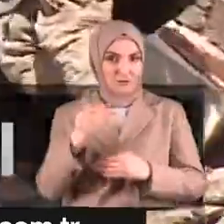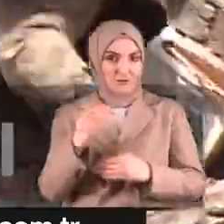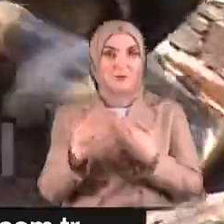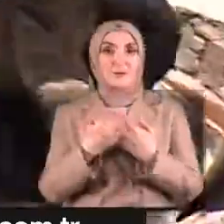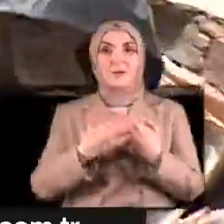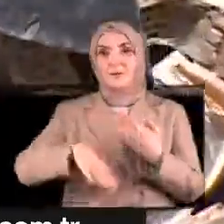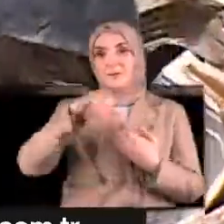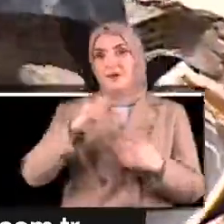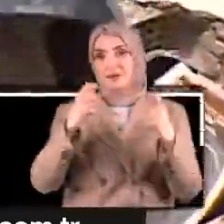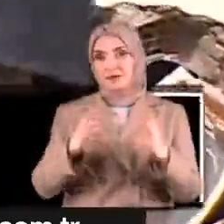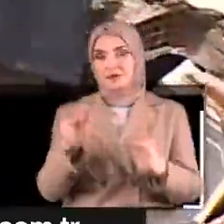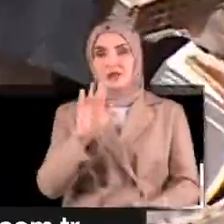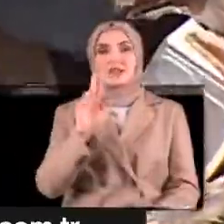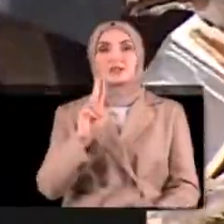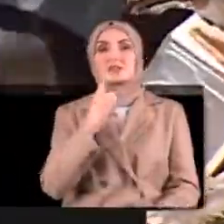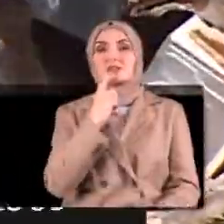52 yaşındaki